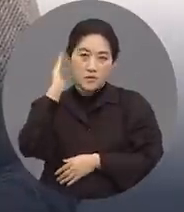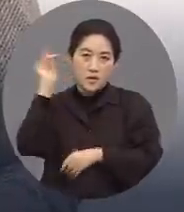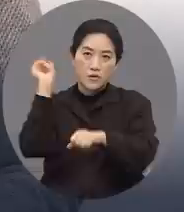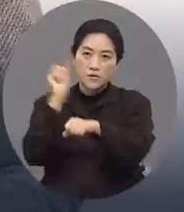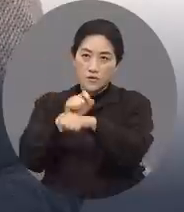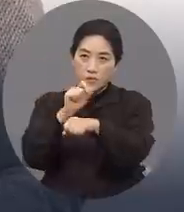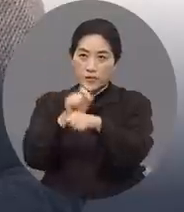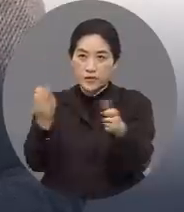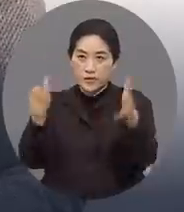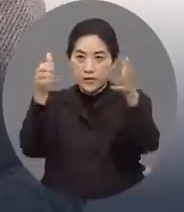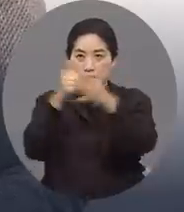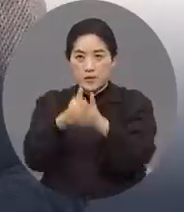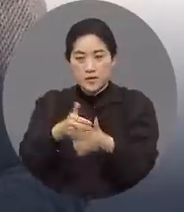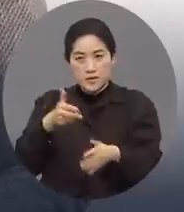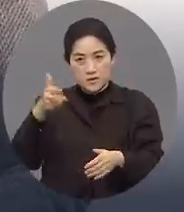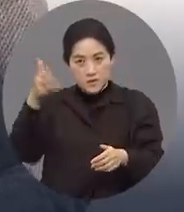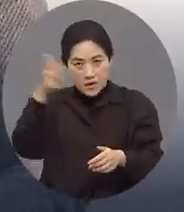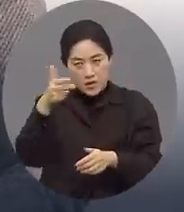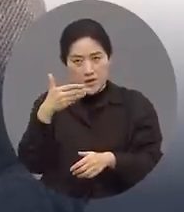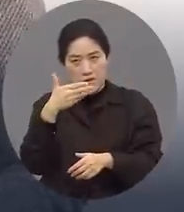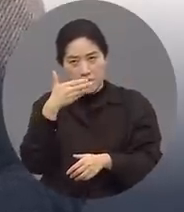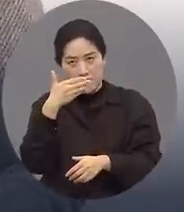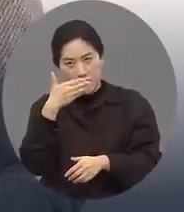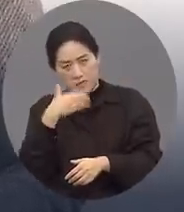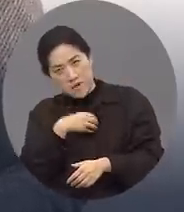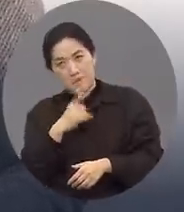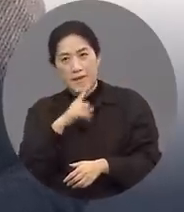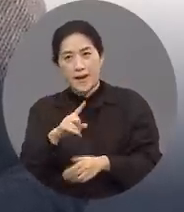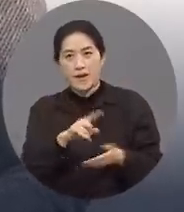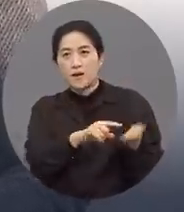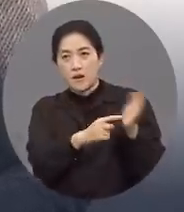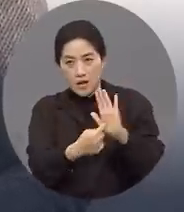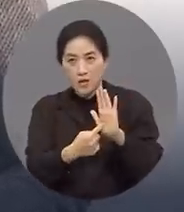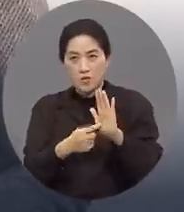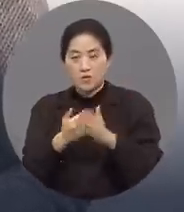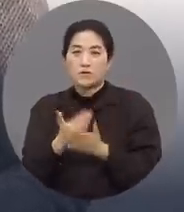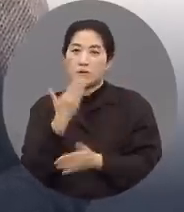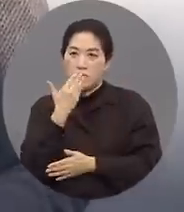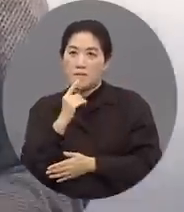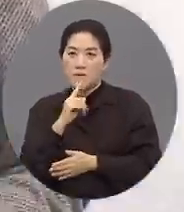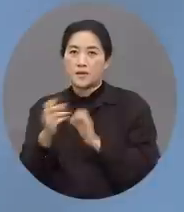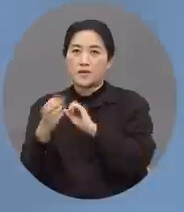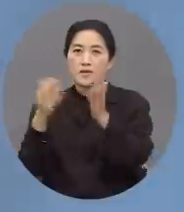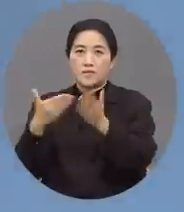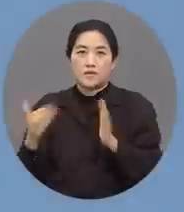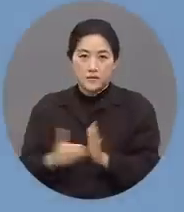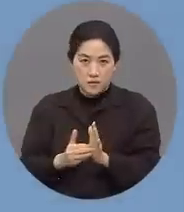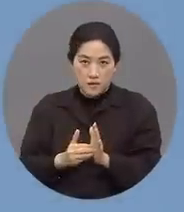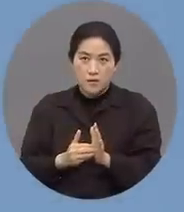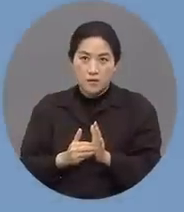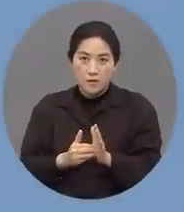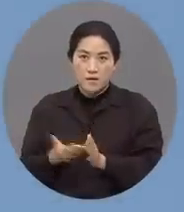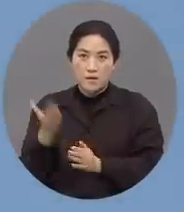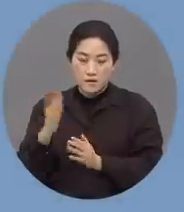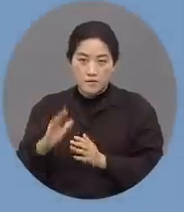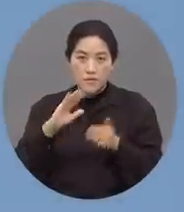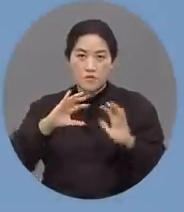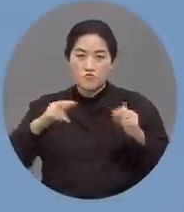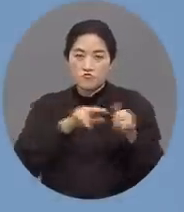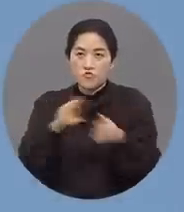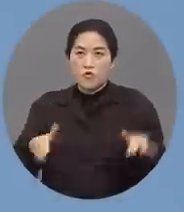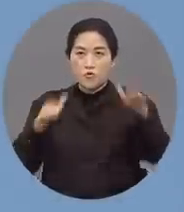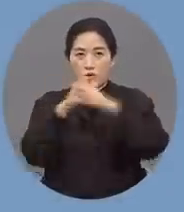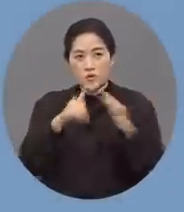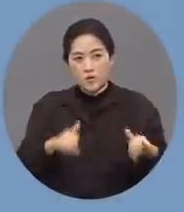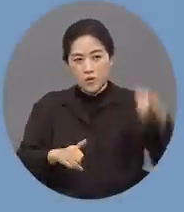촬영 가능성에 대한 우려를 표명했고 가능성 있다는 답변을 했습니다. 다만 국정원은 무인기의